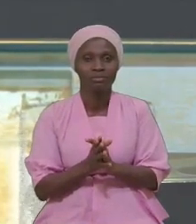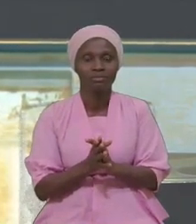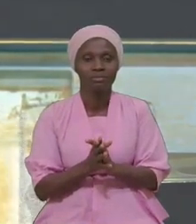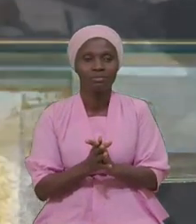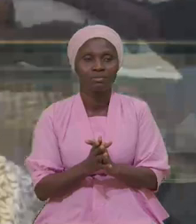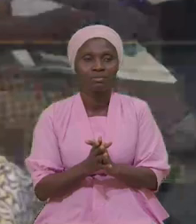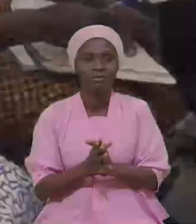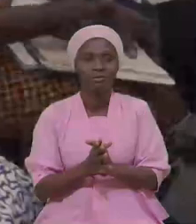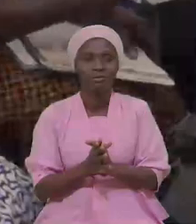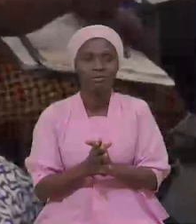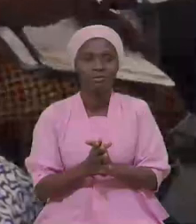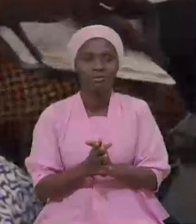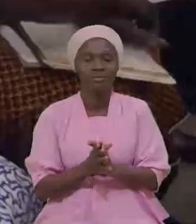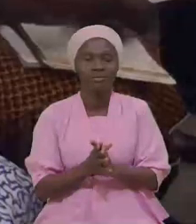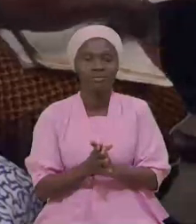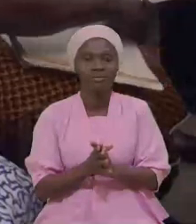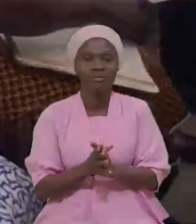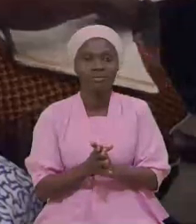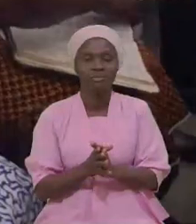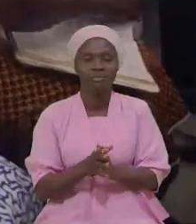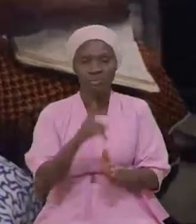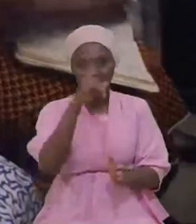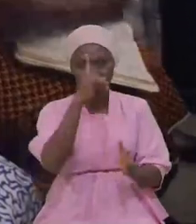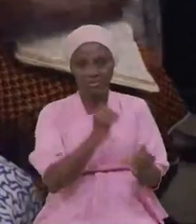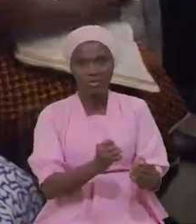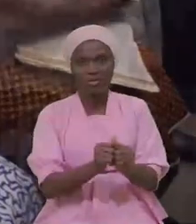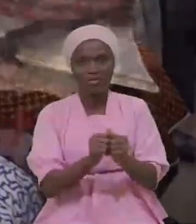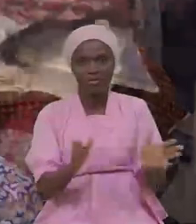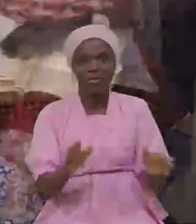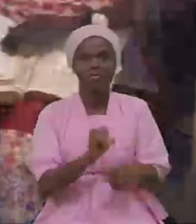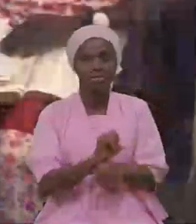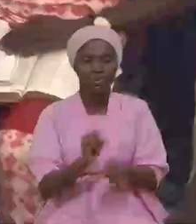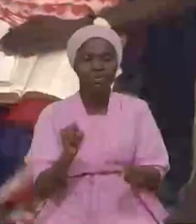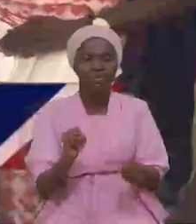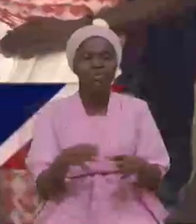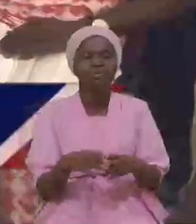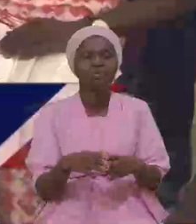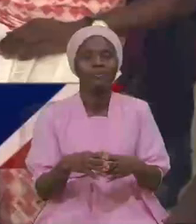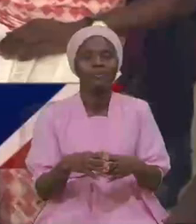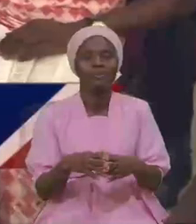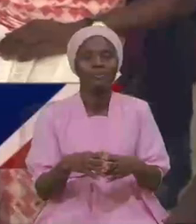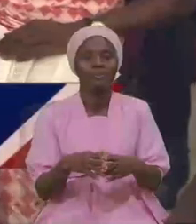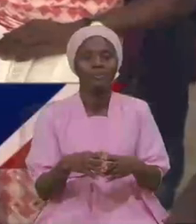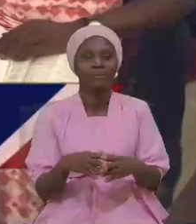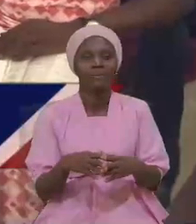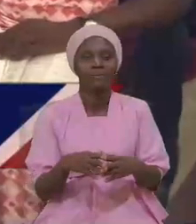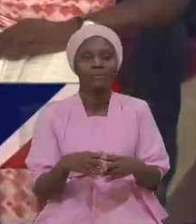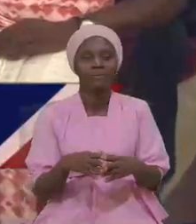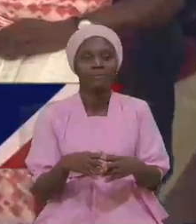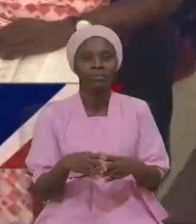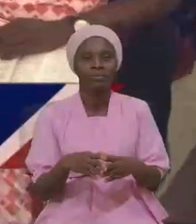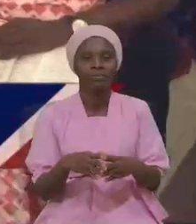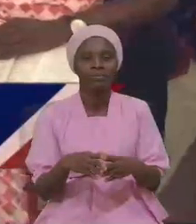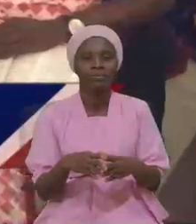Ésaïe 58, verset 2. Tout la foi sans les œuvres. Tu es disciple de Jésus-Christ.